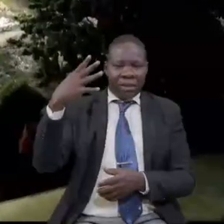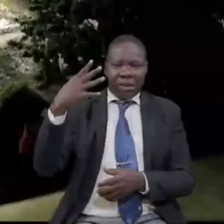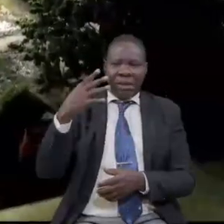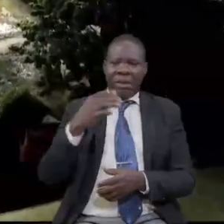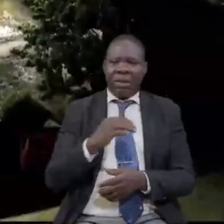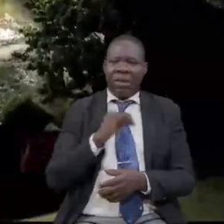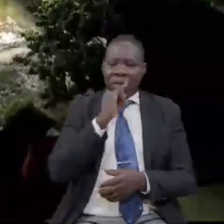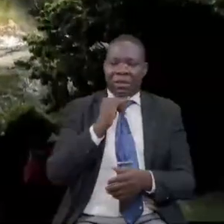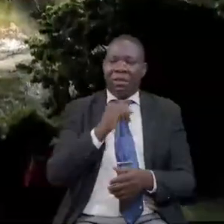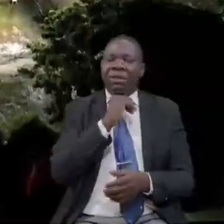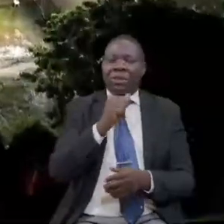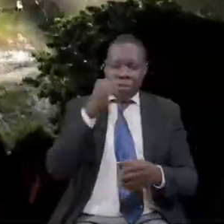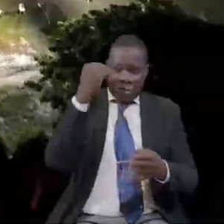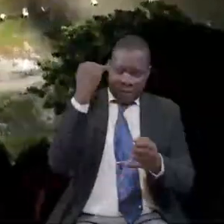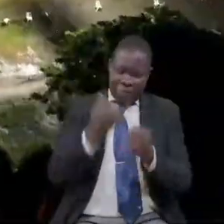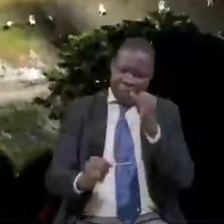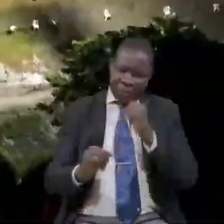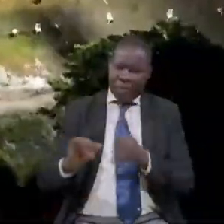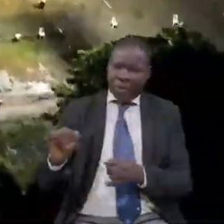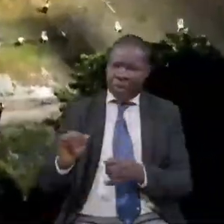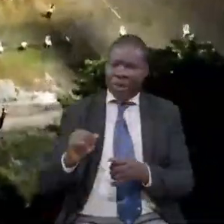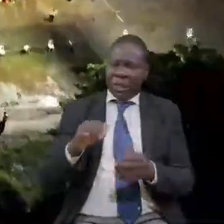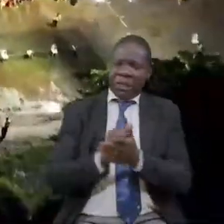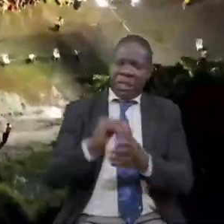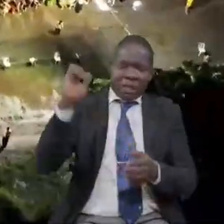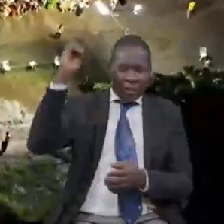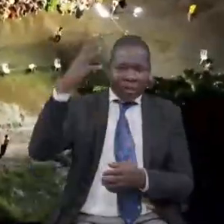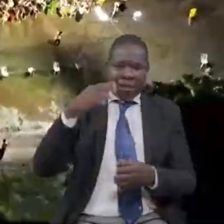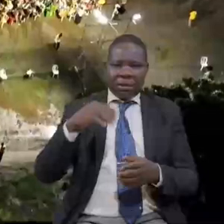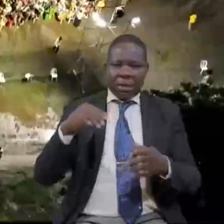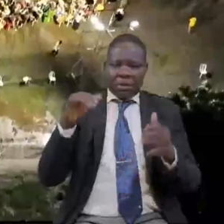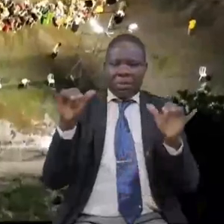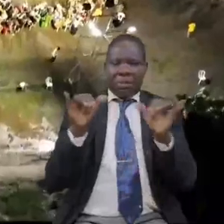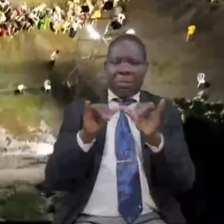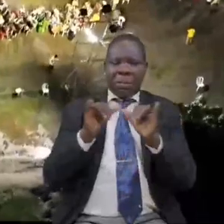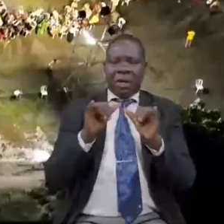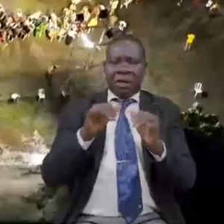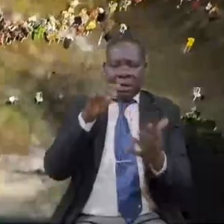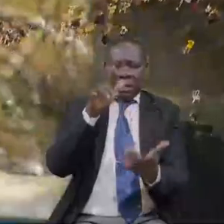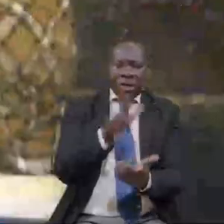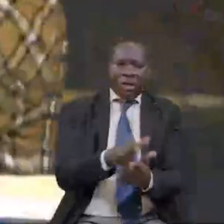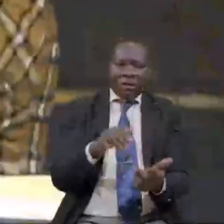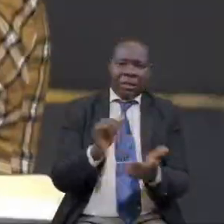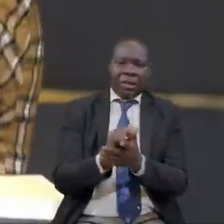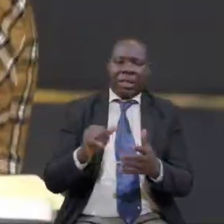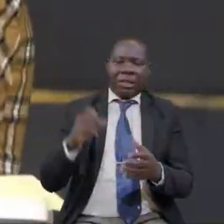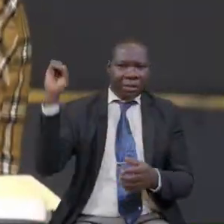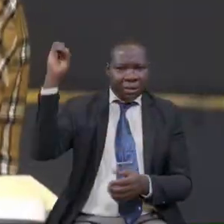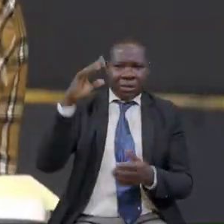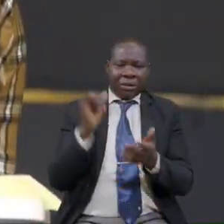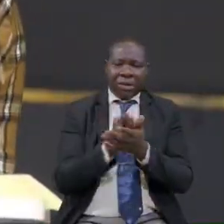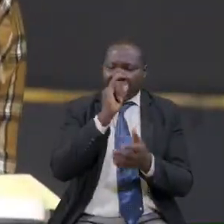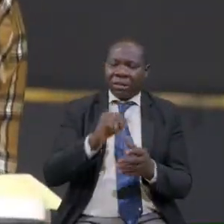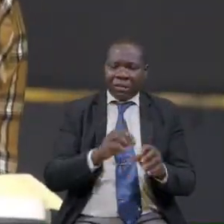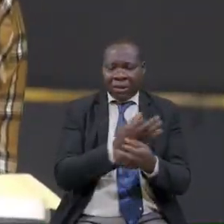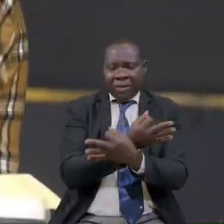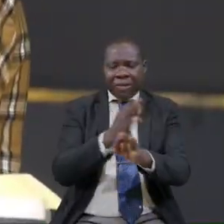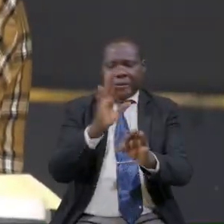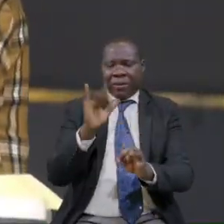grâce infinie, la grâce incomparable, la grâce qui